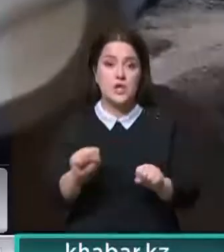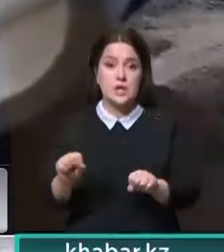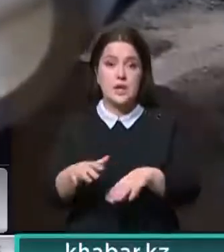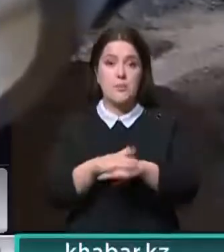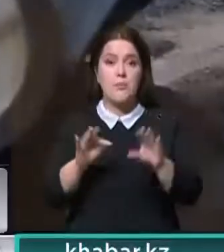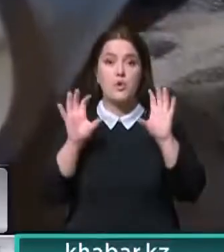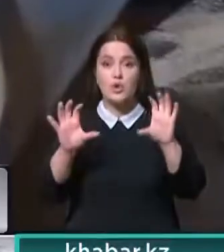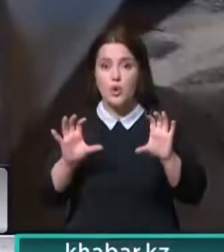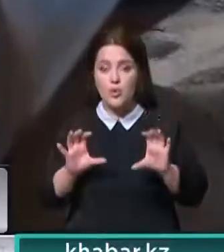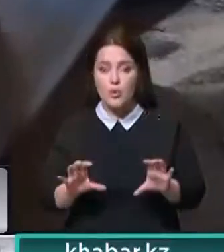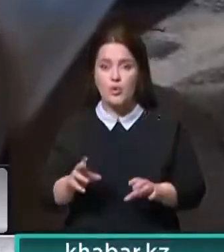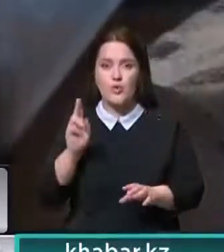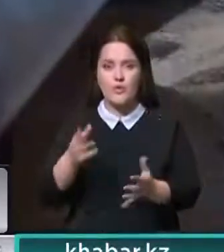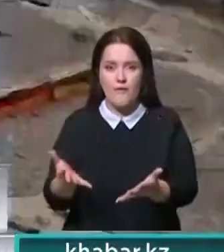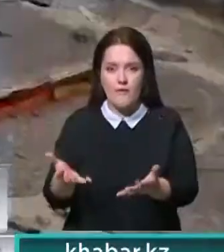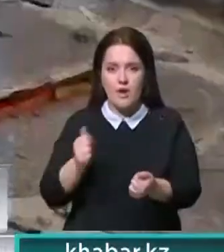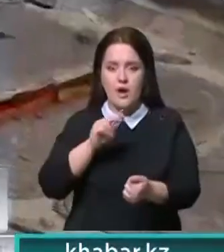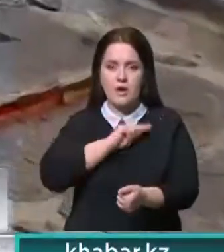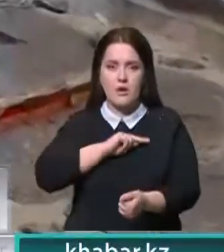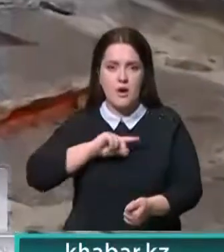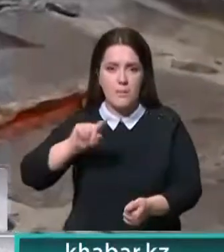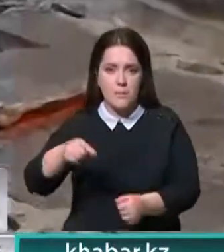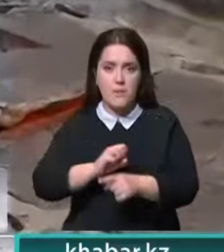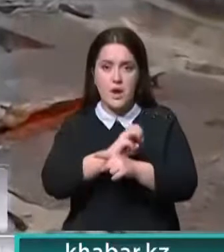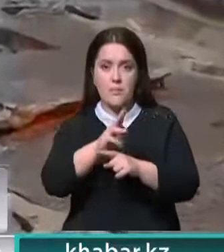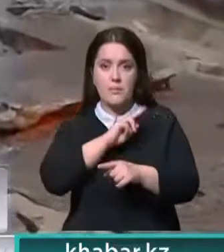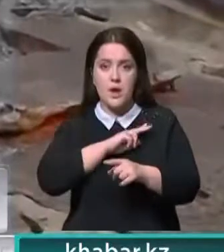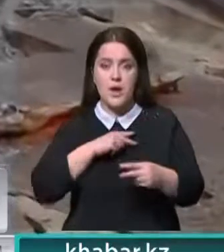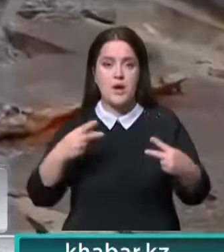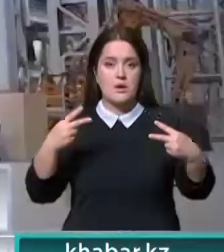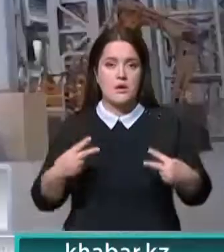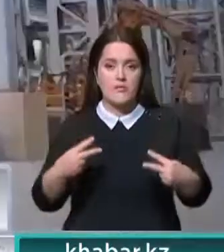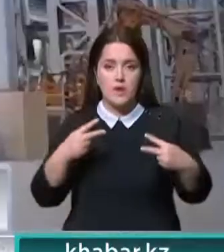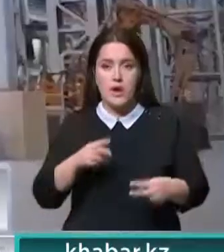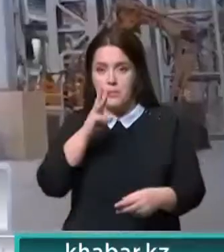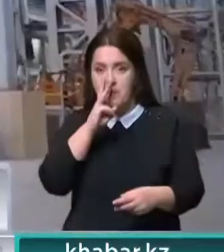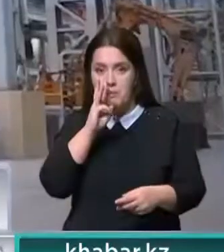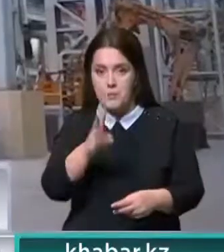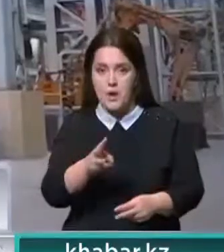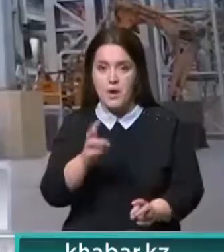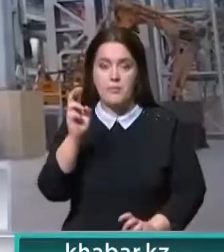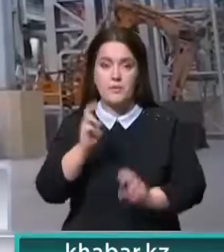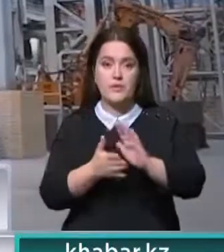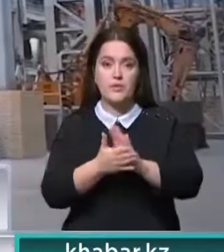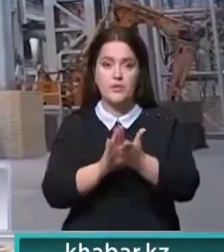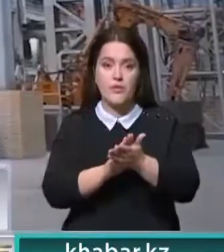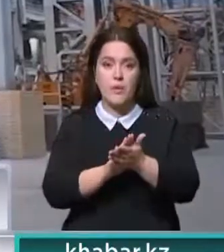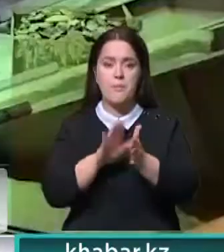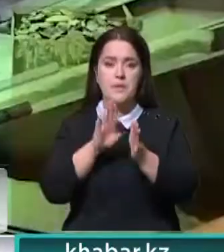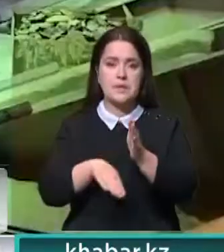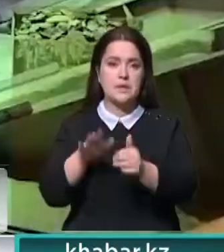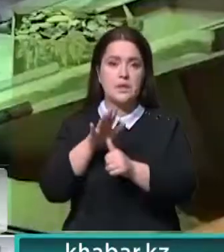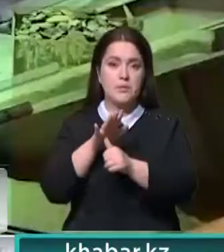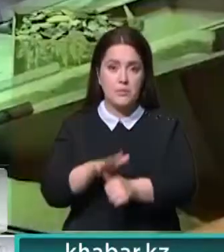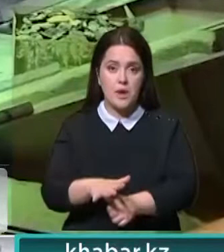защиты населения, по законному наниматель обязан обеспечивать работникам равную оплату и производственно-бытовые условия